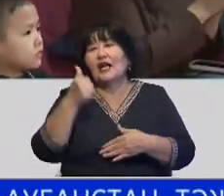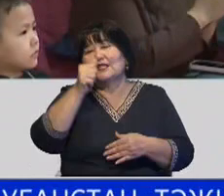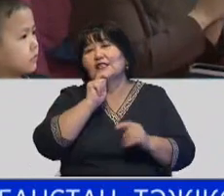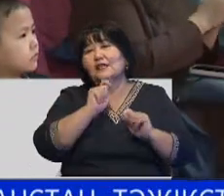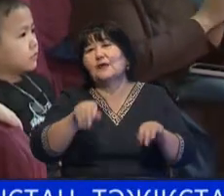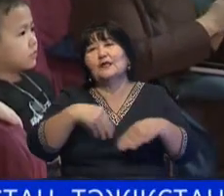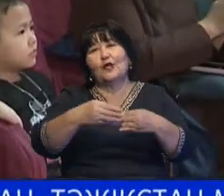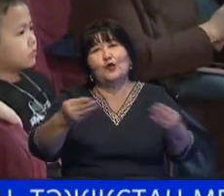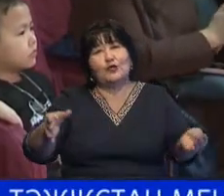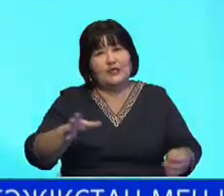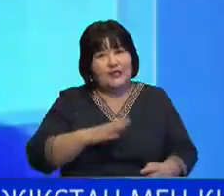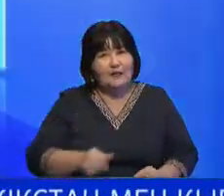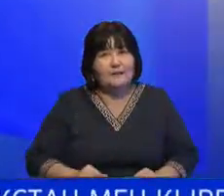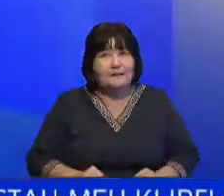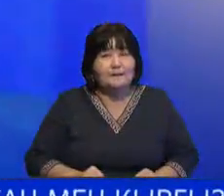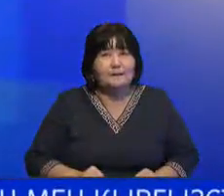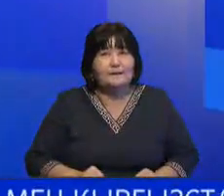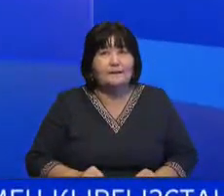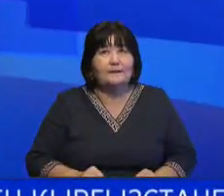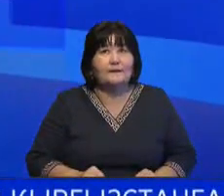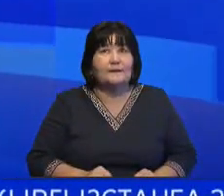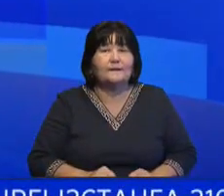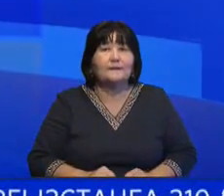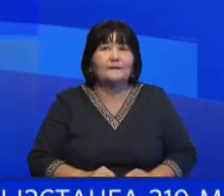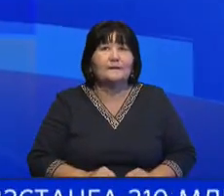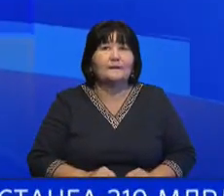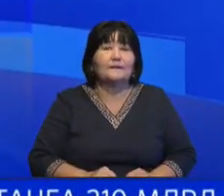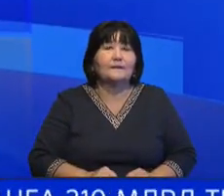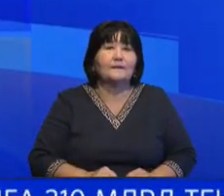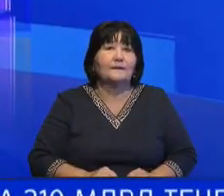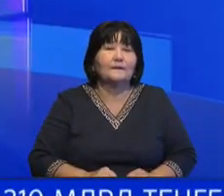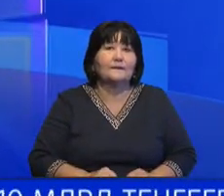сыйлықтар үлестірілді. Елдос Асан, Санжар Мансур, Төрехан Қожахметов, Қызылорда телеарнасы.